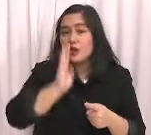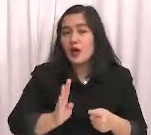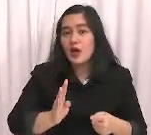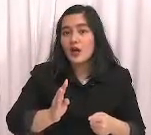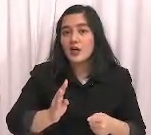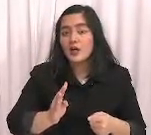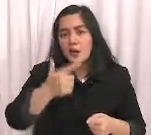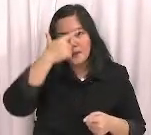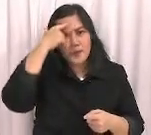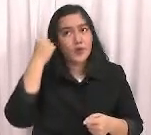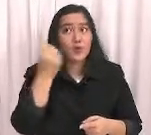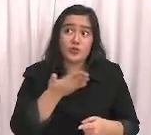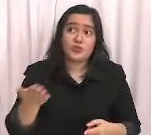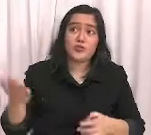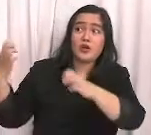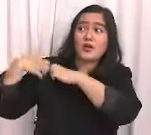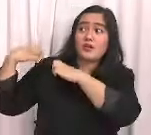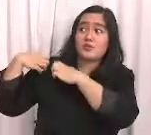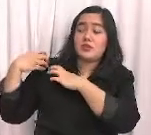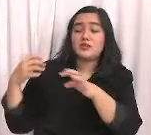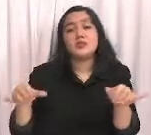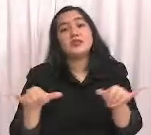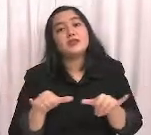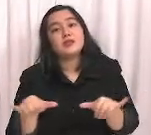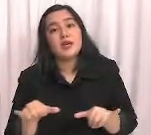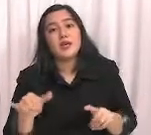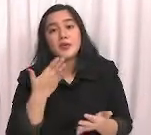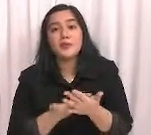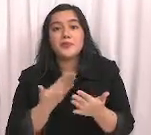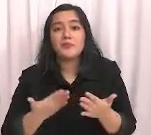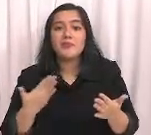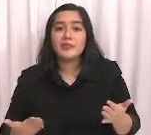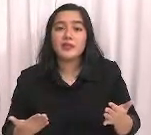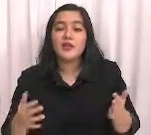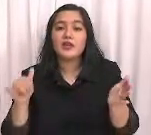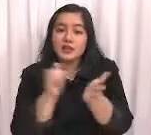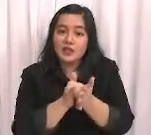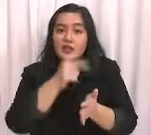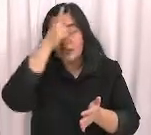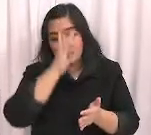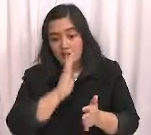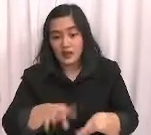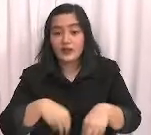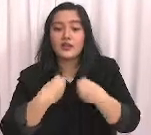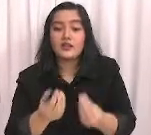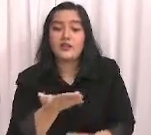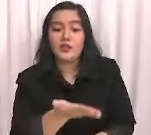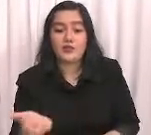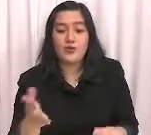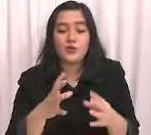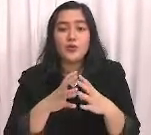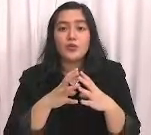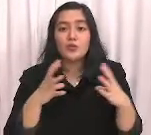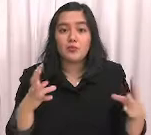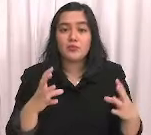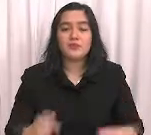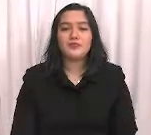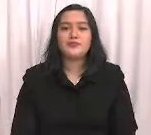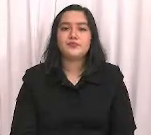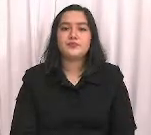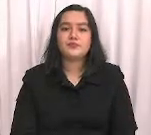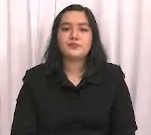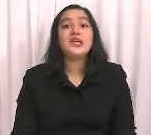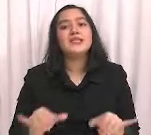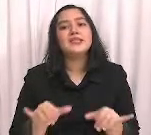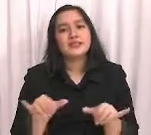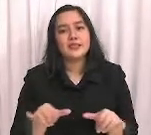So likewise, yung paggawa ng tama ng isang babae sa kanyang asawang lalaki. Kaya ka gumagawa ng kabutihan sa